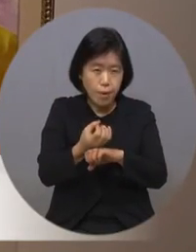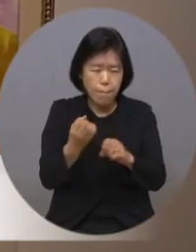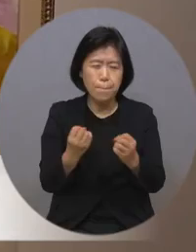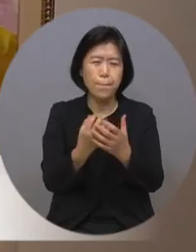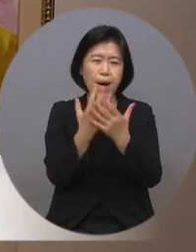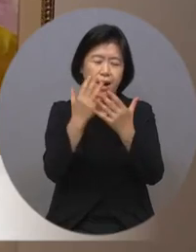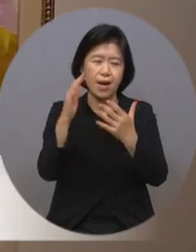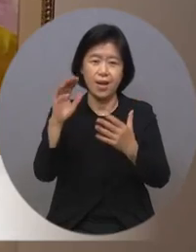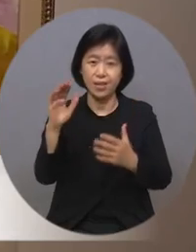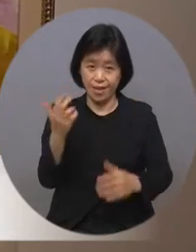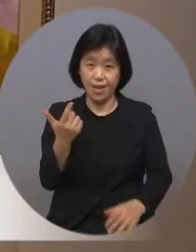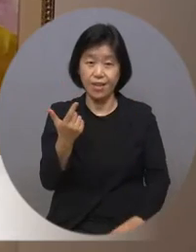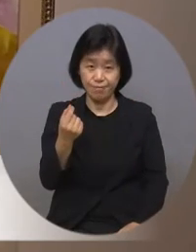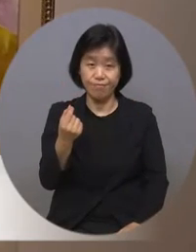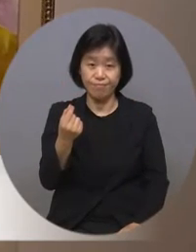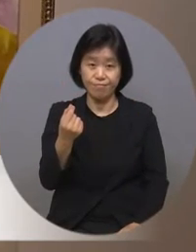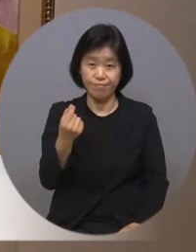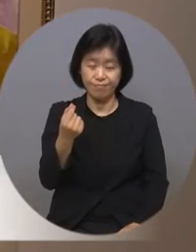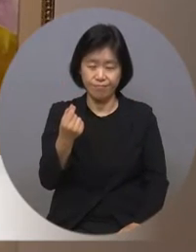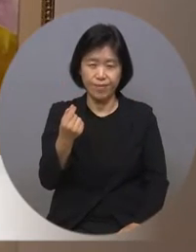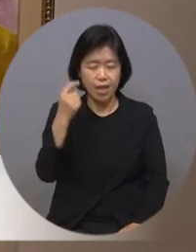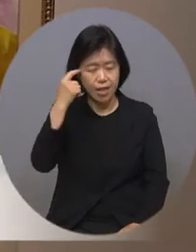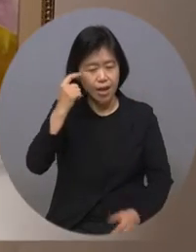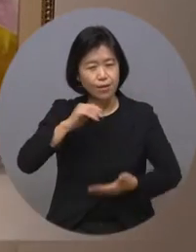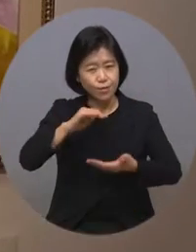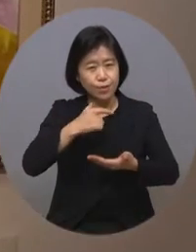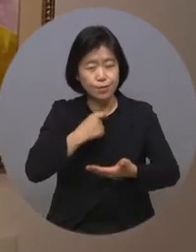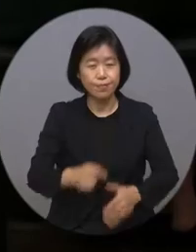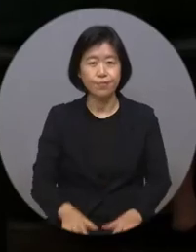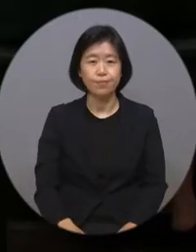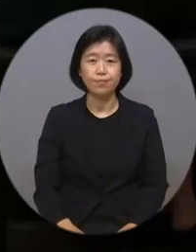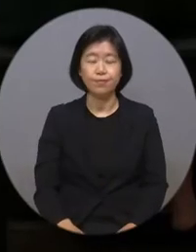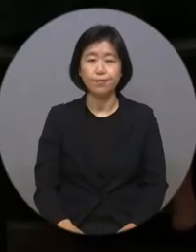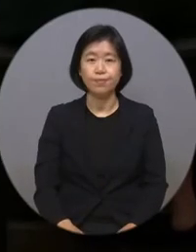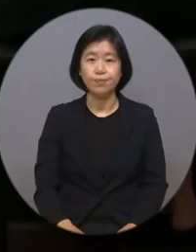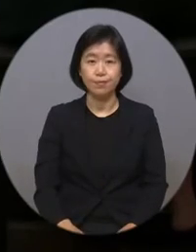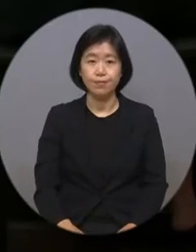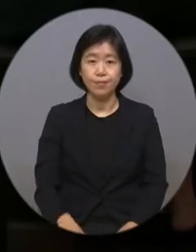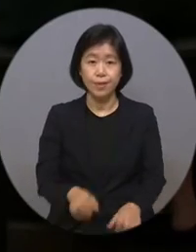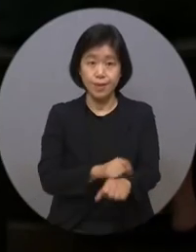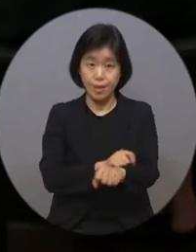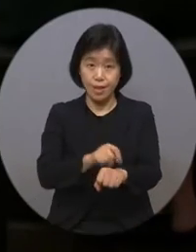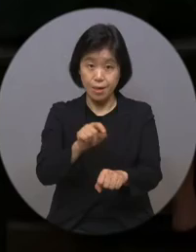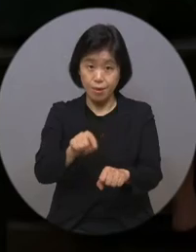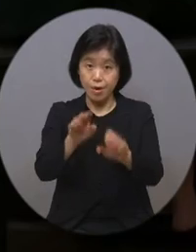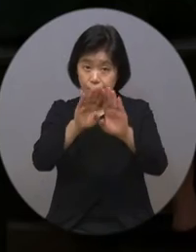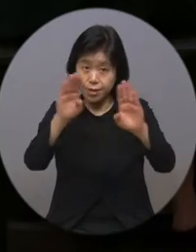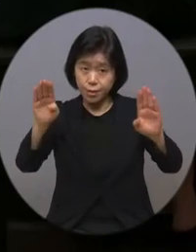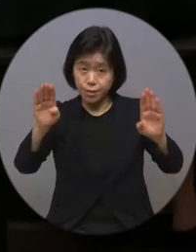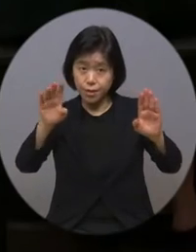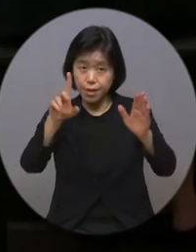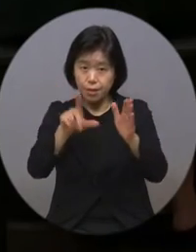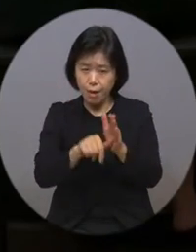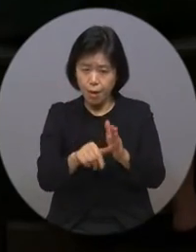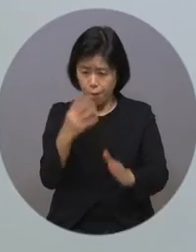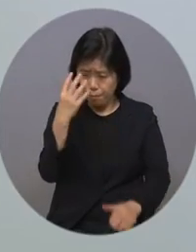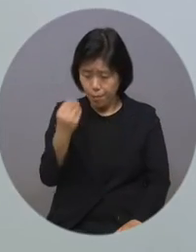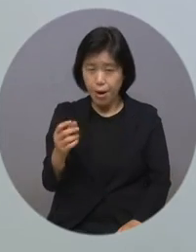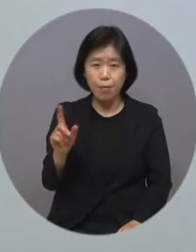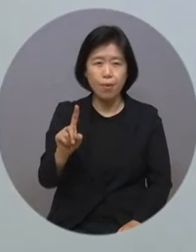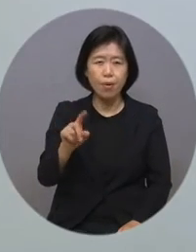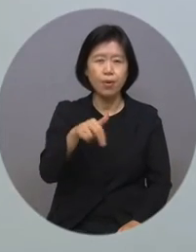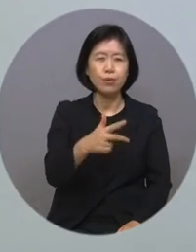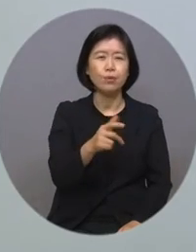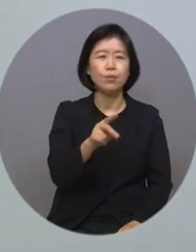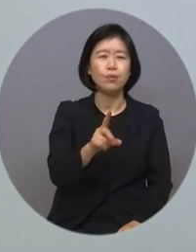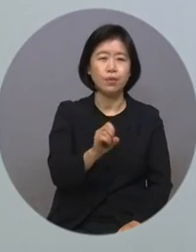빛날 거라는 그런 희망의 메시지를 전달하고자 합니다. 특히 이번 전시회에서 눈길을 사로잡는 조정현